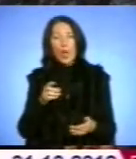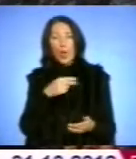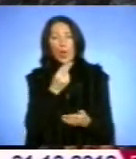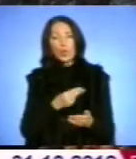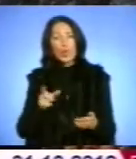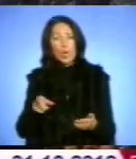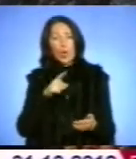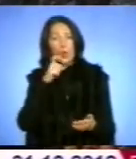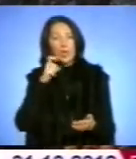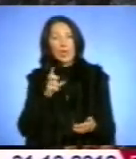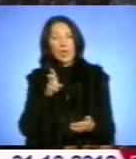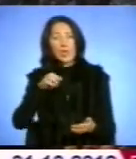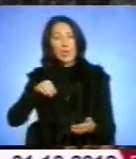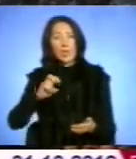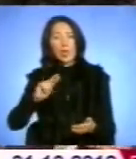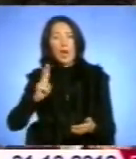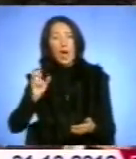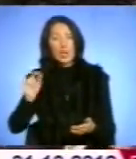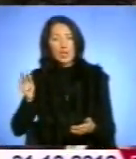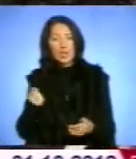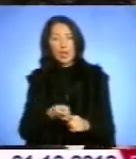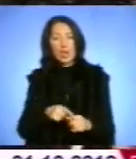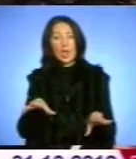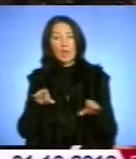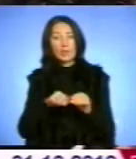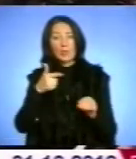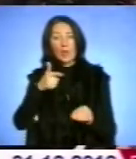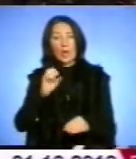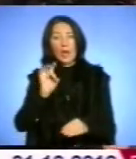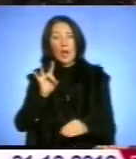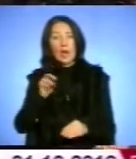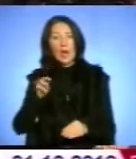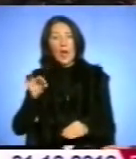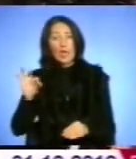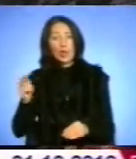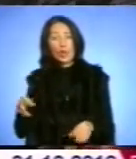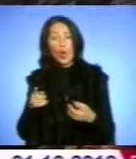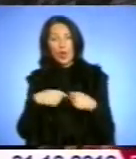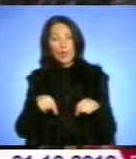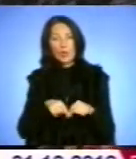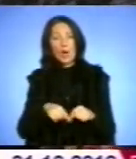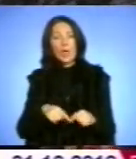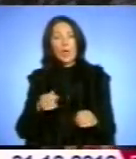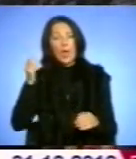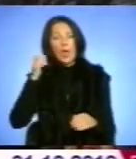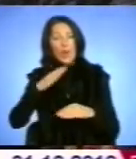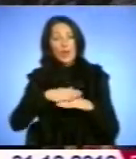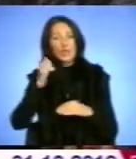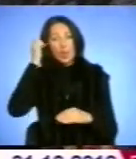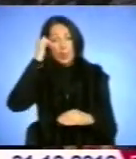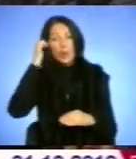із відомим діячем Ігорем Геретою організували вечір пам'яті з нагоди 100-річчя митця. Як цей вечір